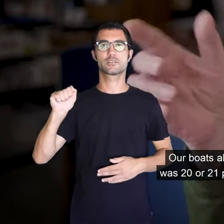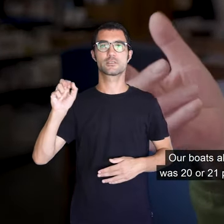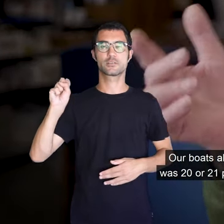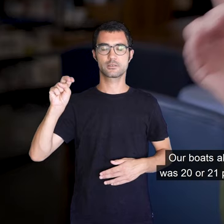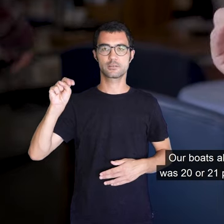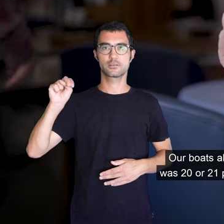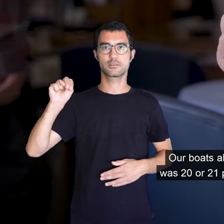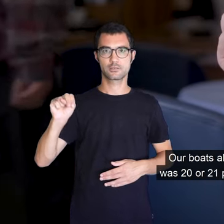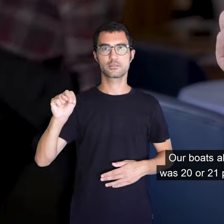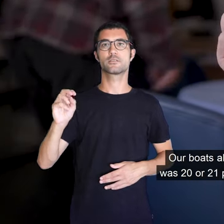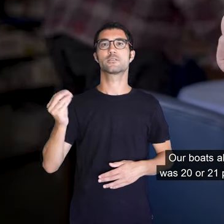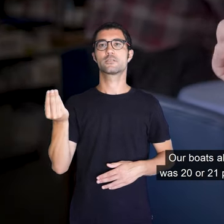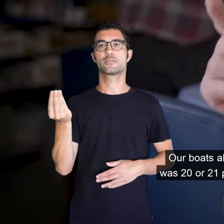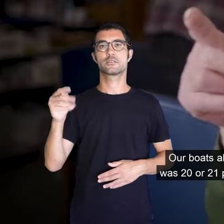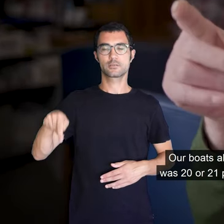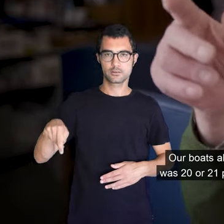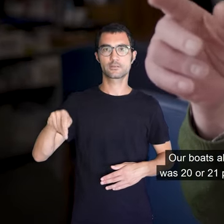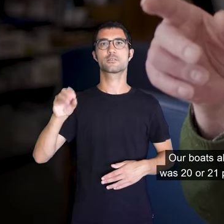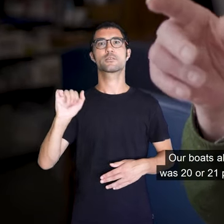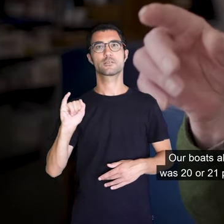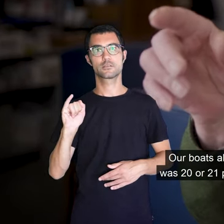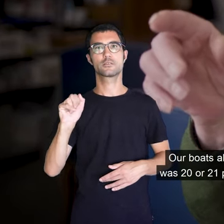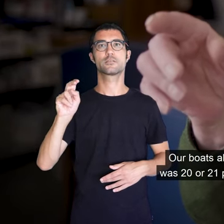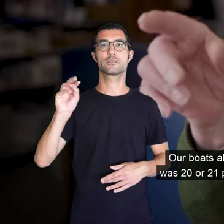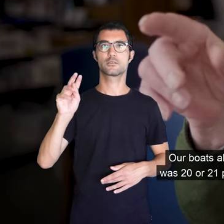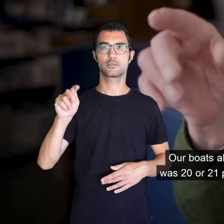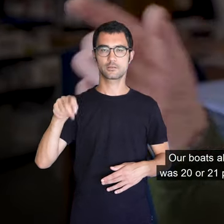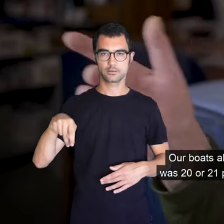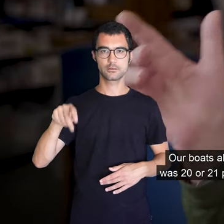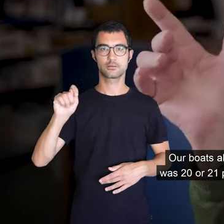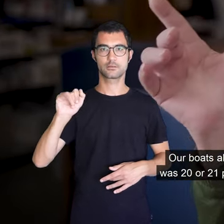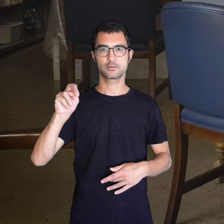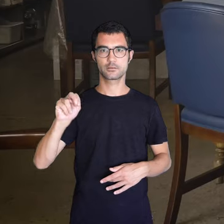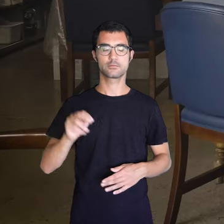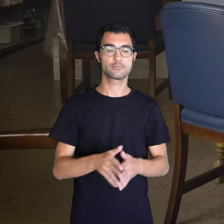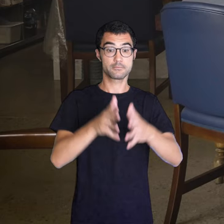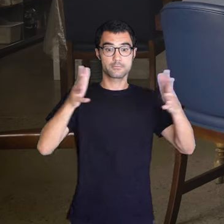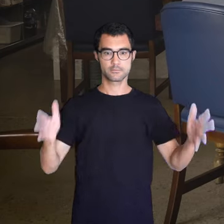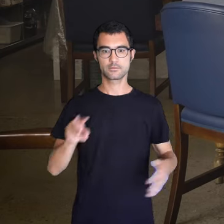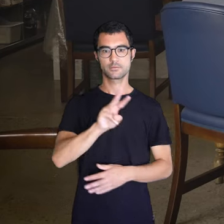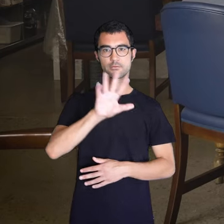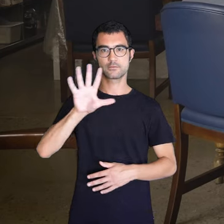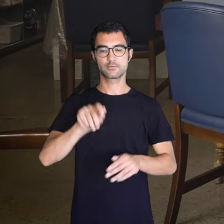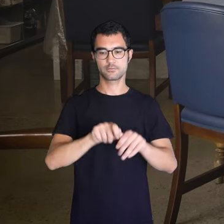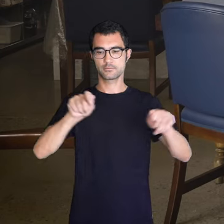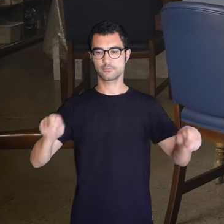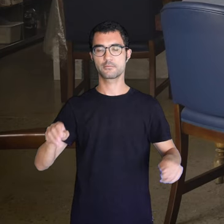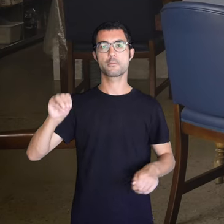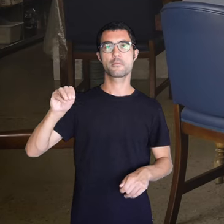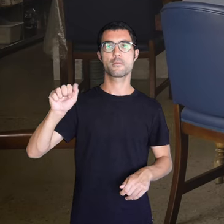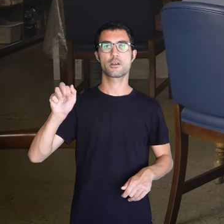tenia d'haver 30. I l'Antonieta ja en tenia 35. Per jo, la millor que han